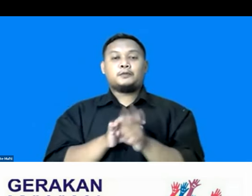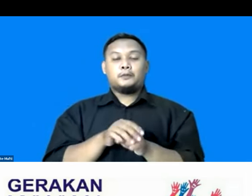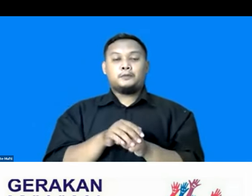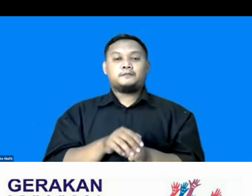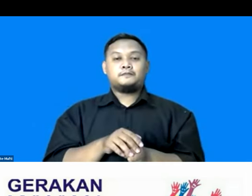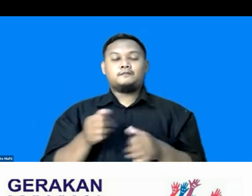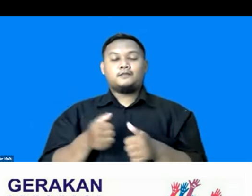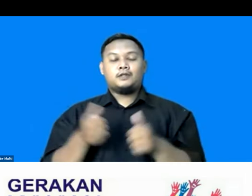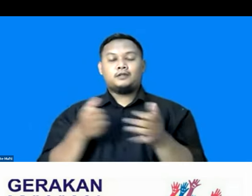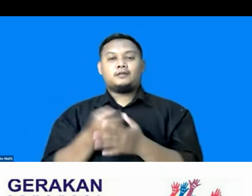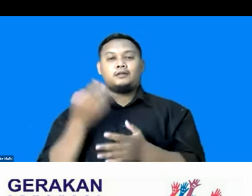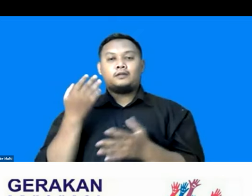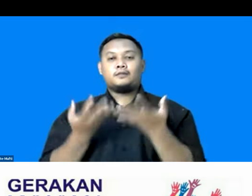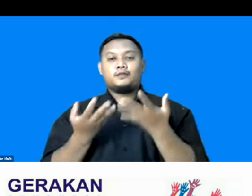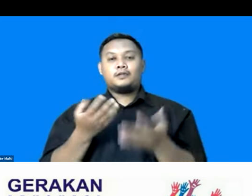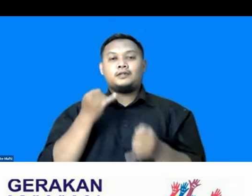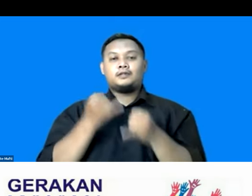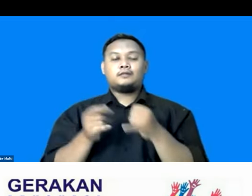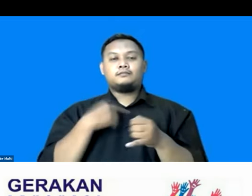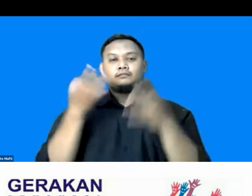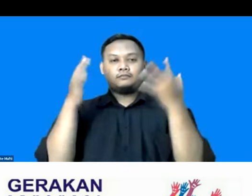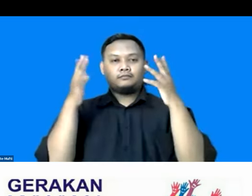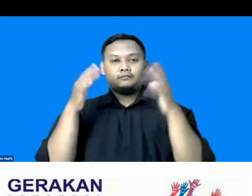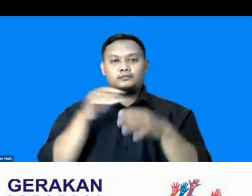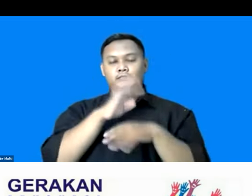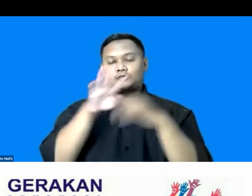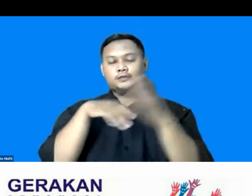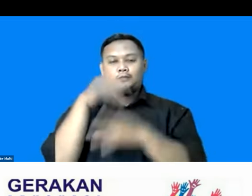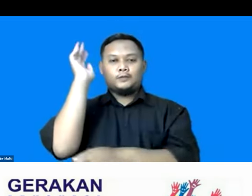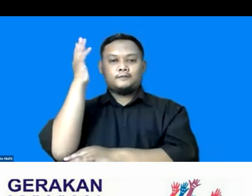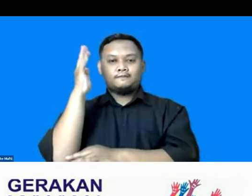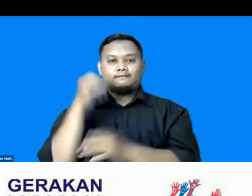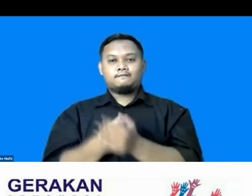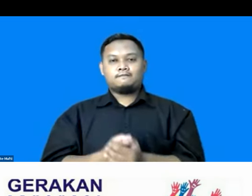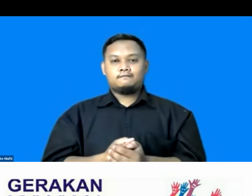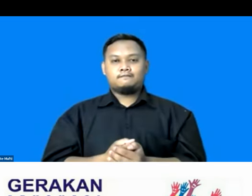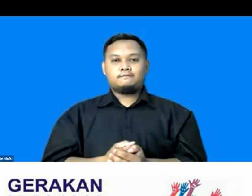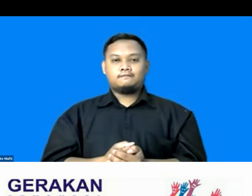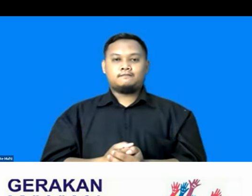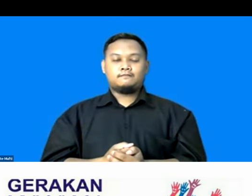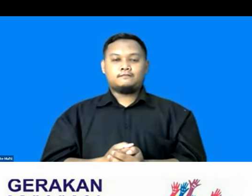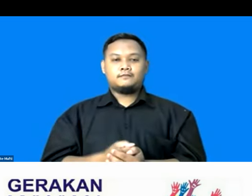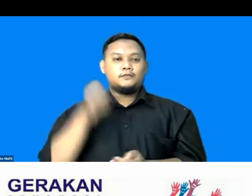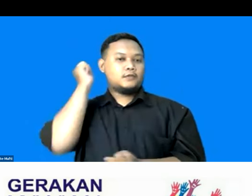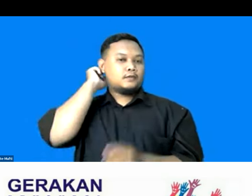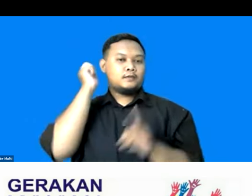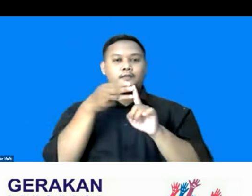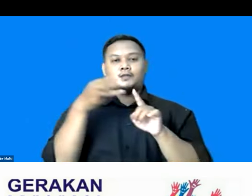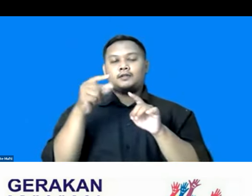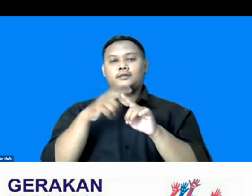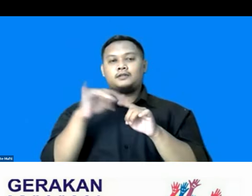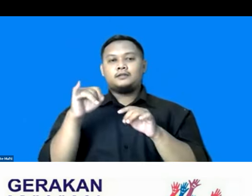baik sekali. Mungkin terakhir kita berikan aplaus kepada para pembicara, Bu